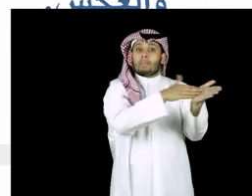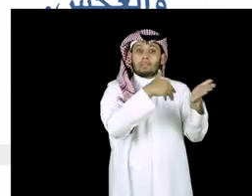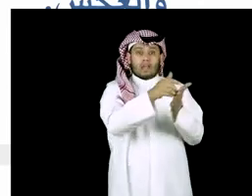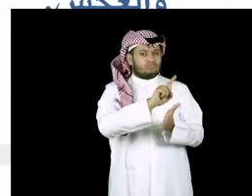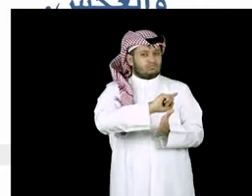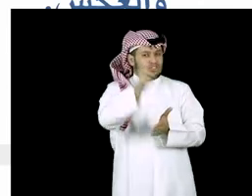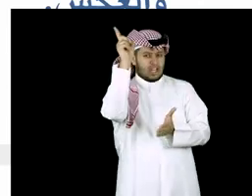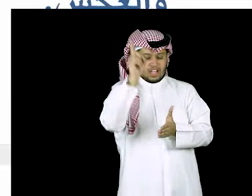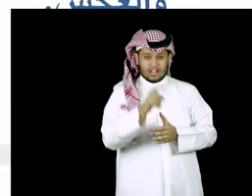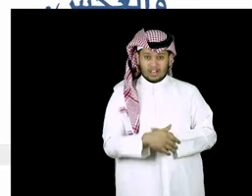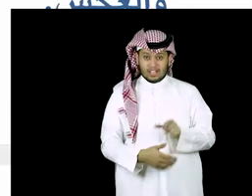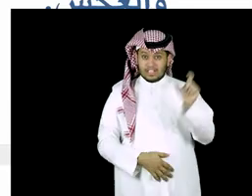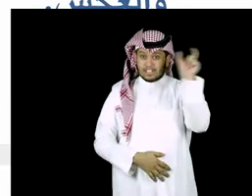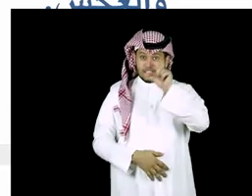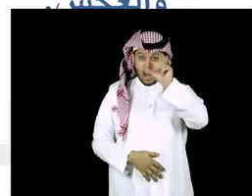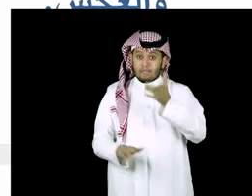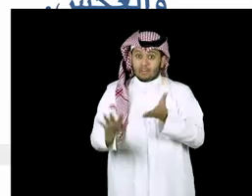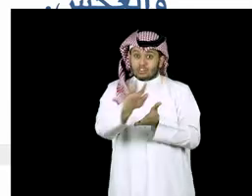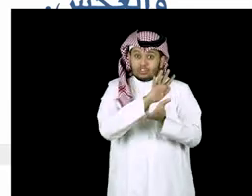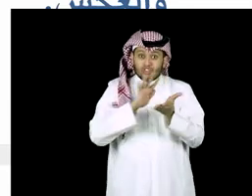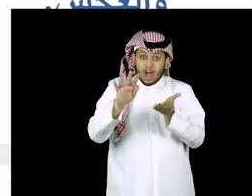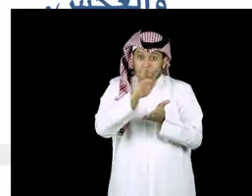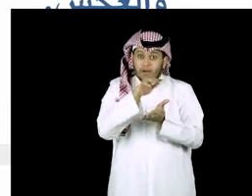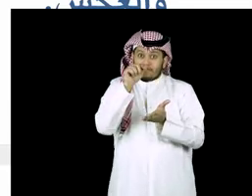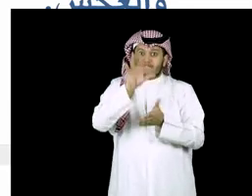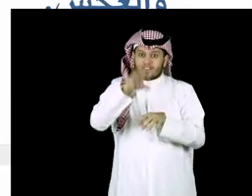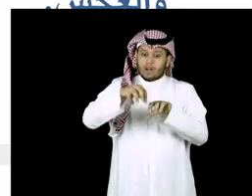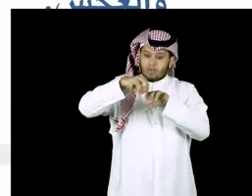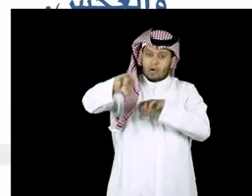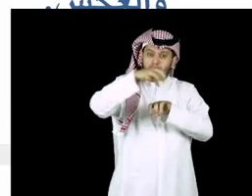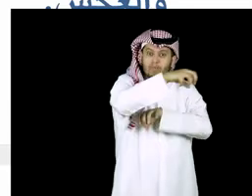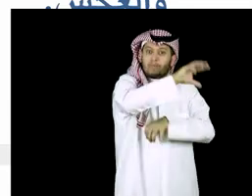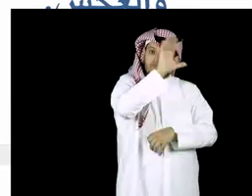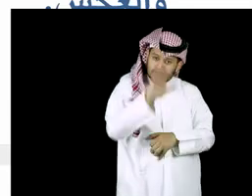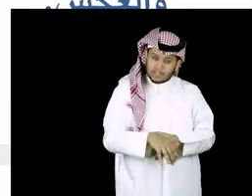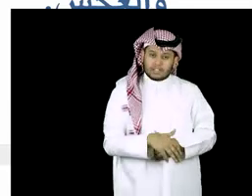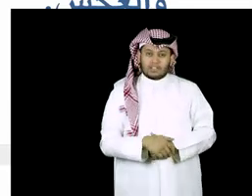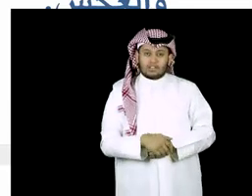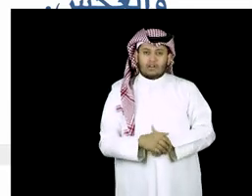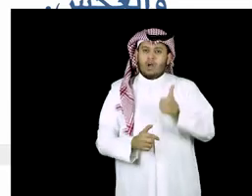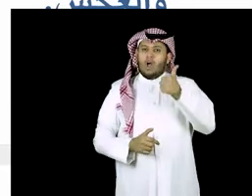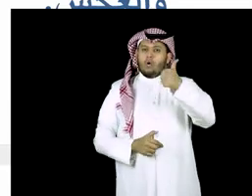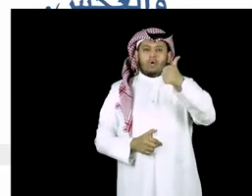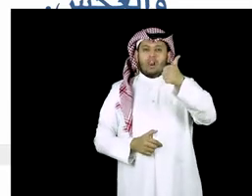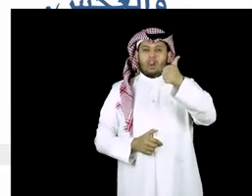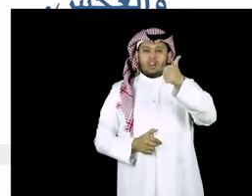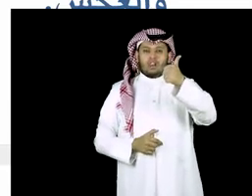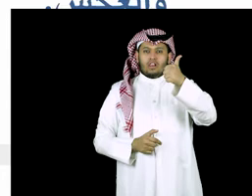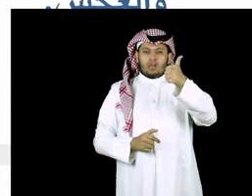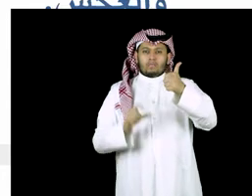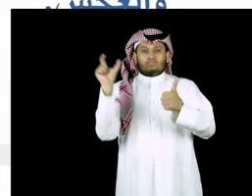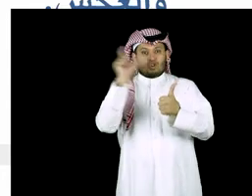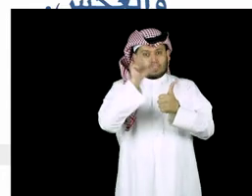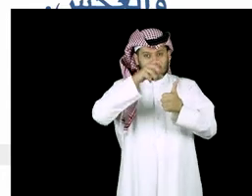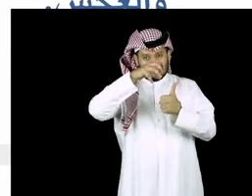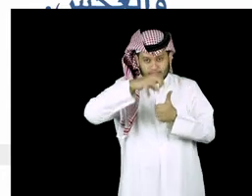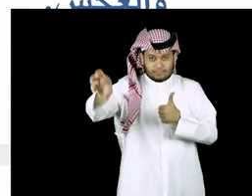الدولة الإسلامية يتكون من عدة أنواع. أولا